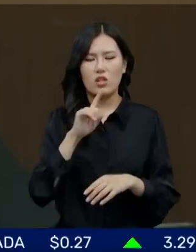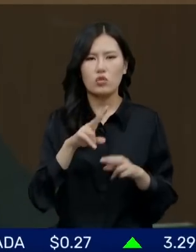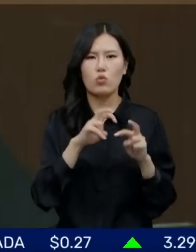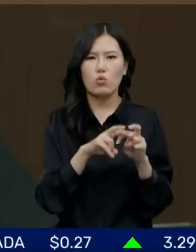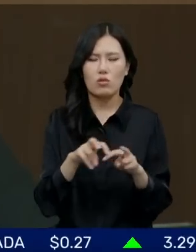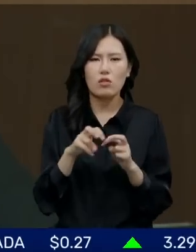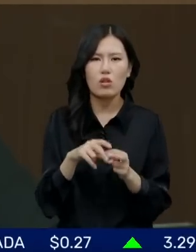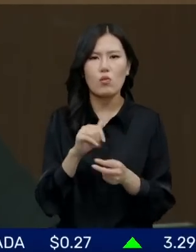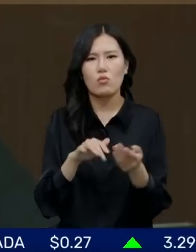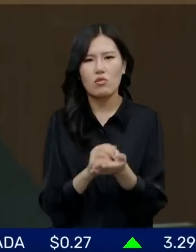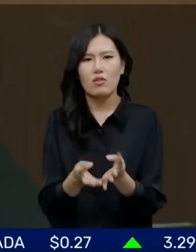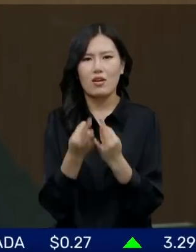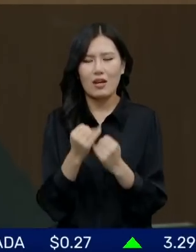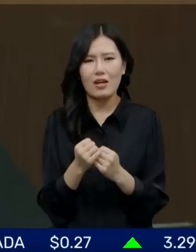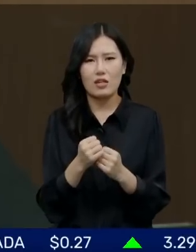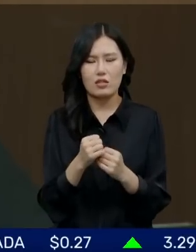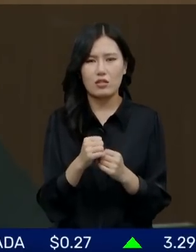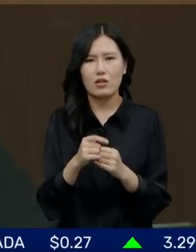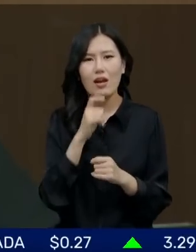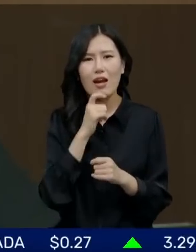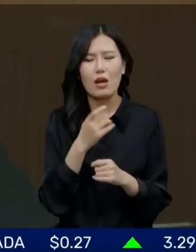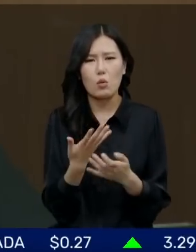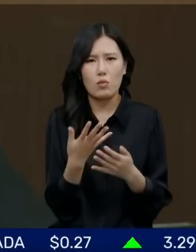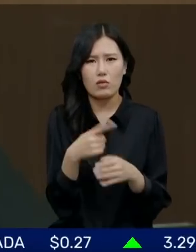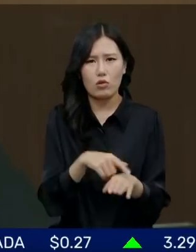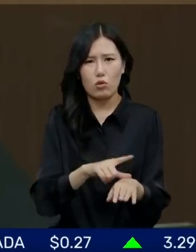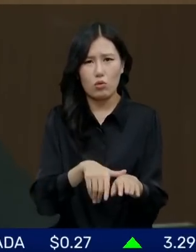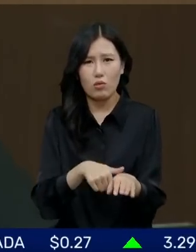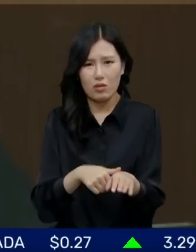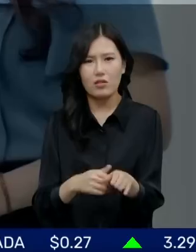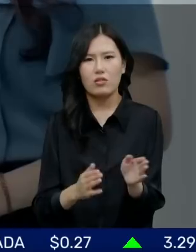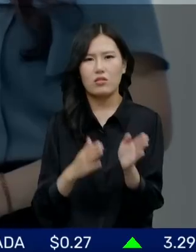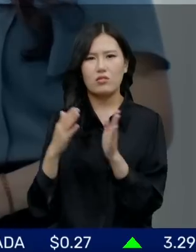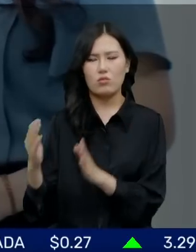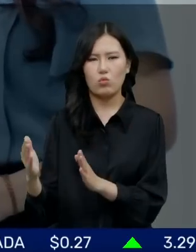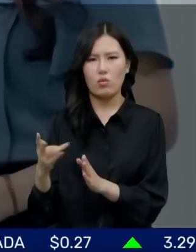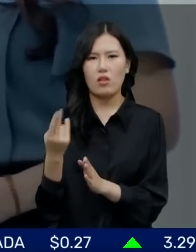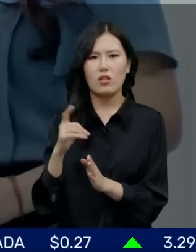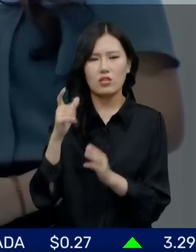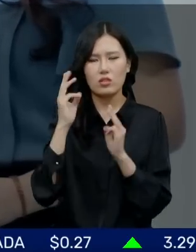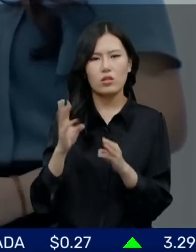байдлаар дуусаагүй байгаа учраас энэ асуудлыг тодорхой хугацаанд хойшлуулах саналтай байна.